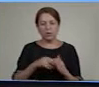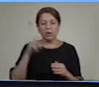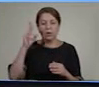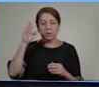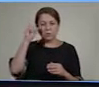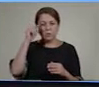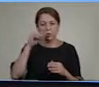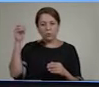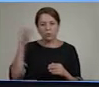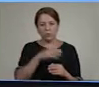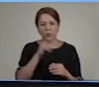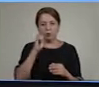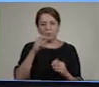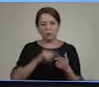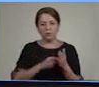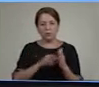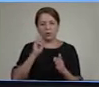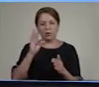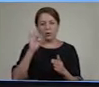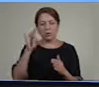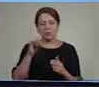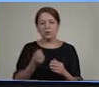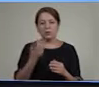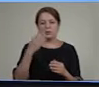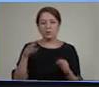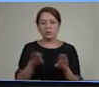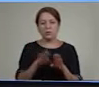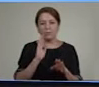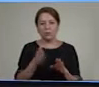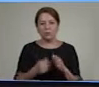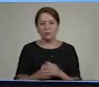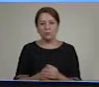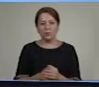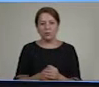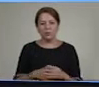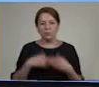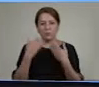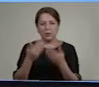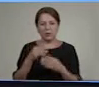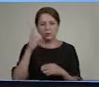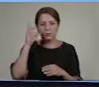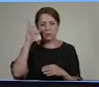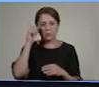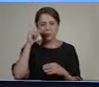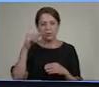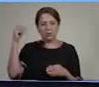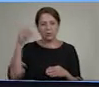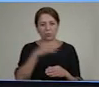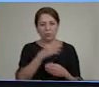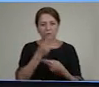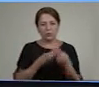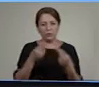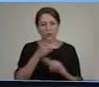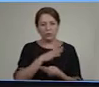nurida B nuqtaning koordinatasi nechiga teng bo'ladi? Mana sonlar nurini chizib